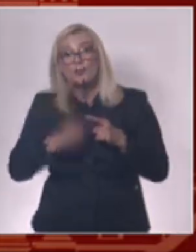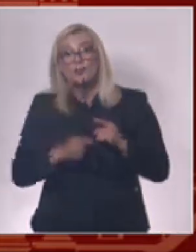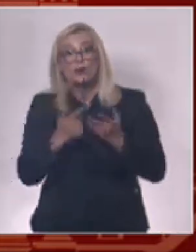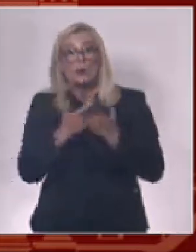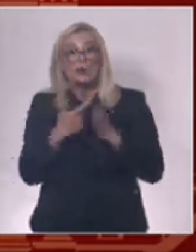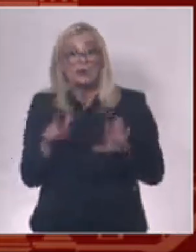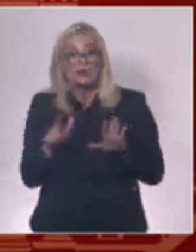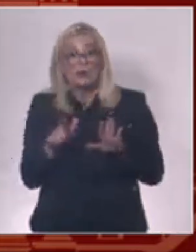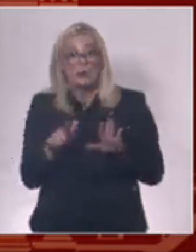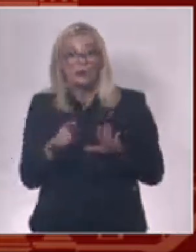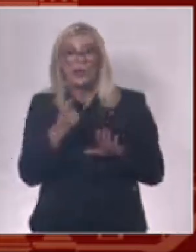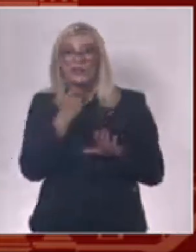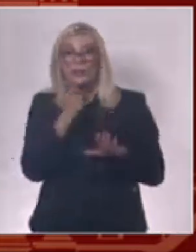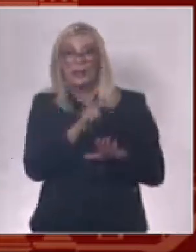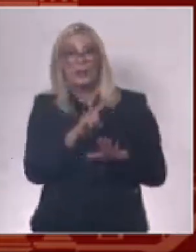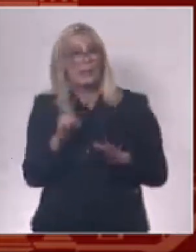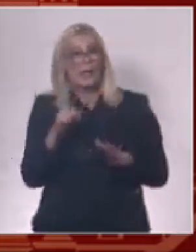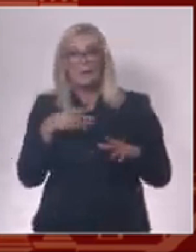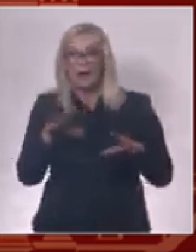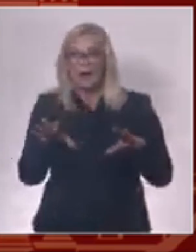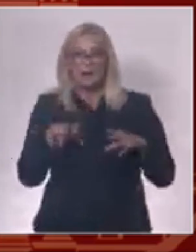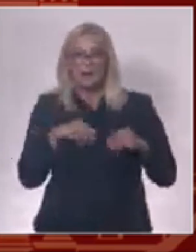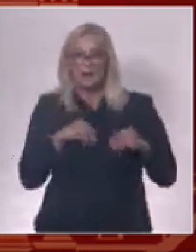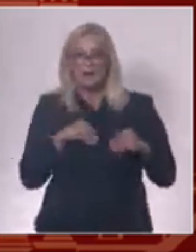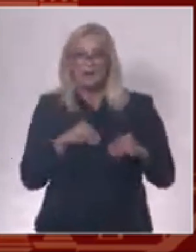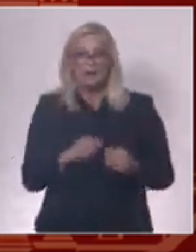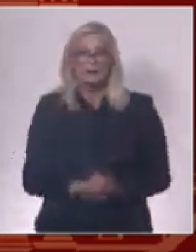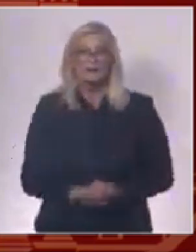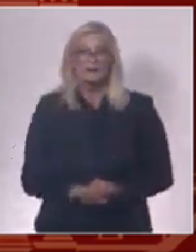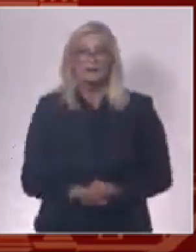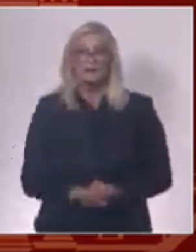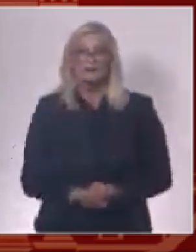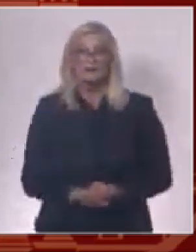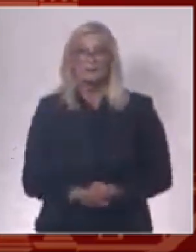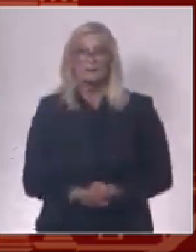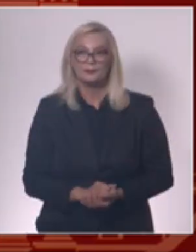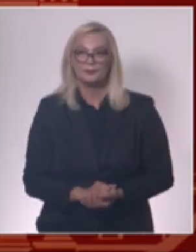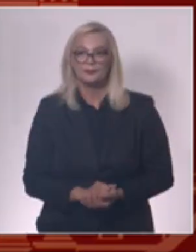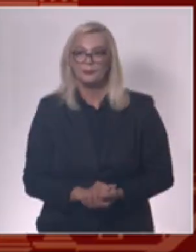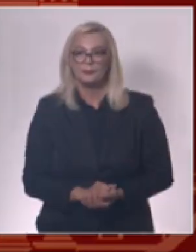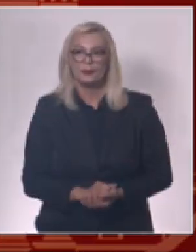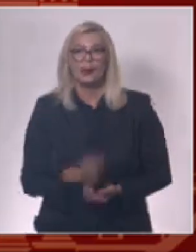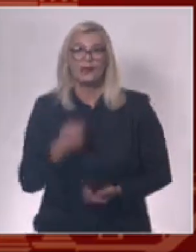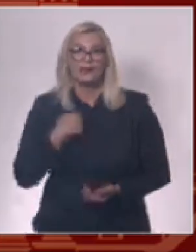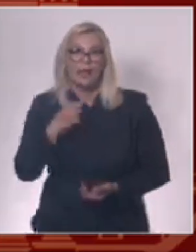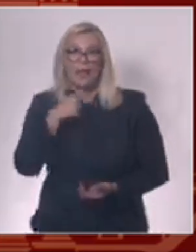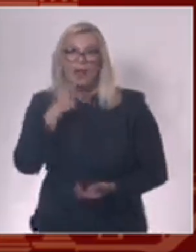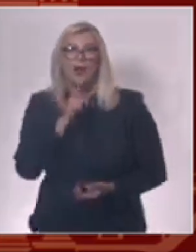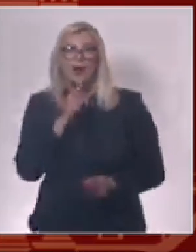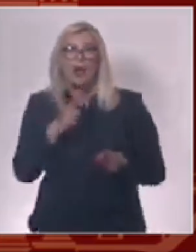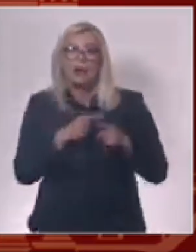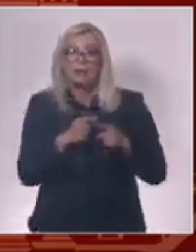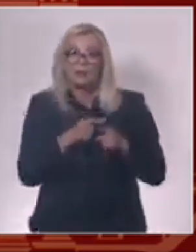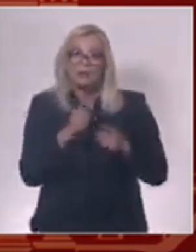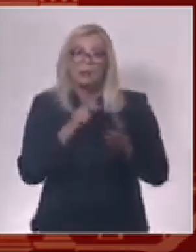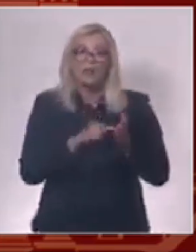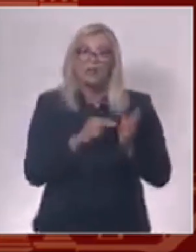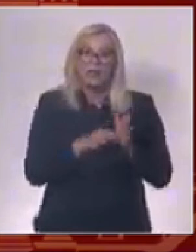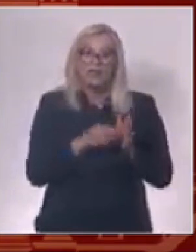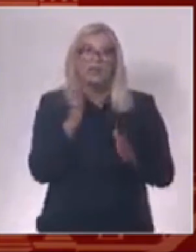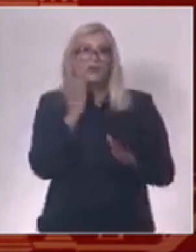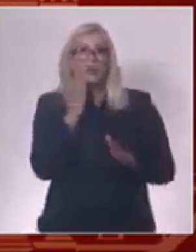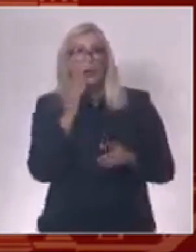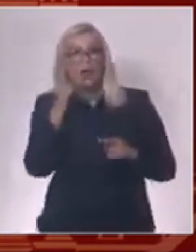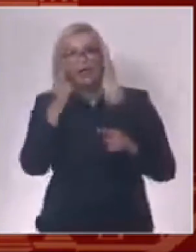17. септември, нема да го прифатам, затоа што, ви кажав, која е причината техничка, но и морална.